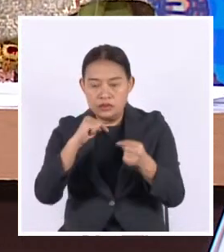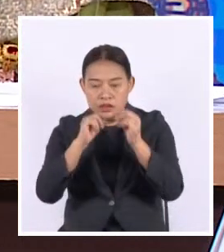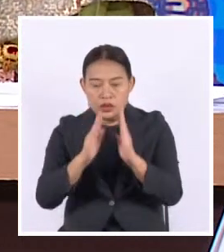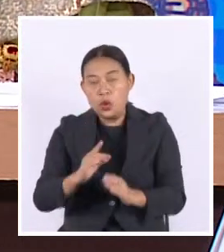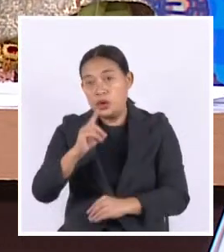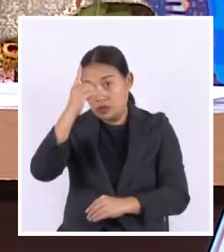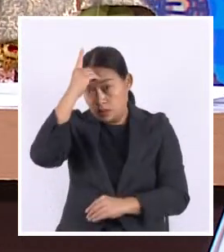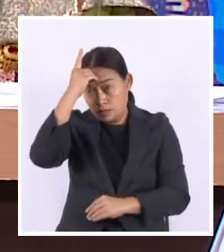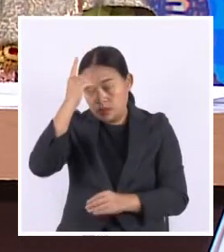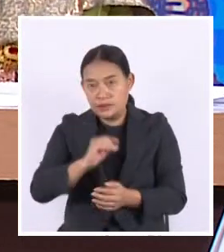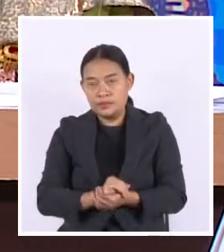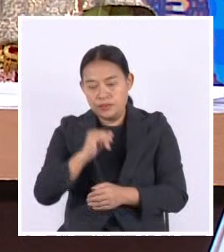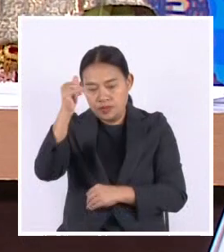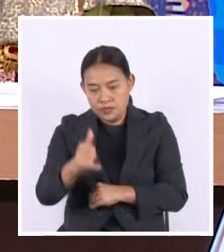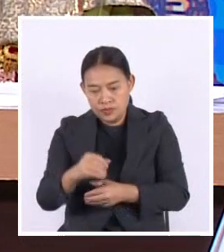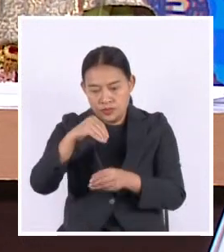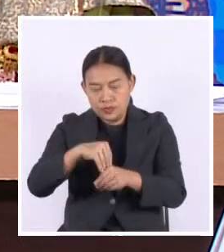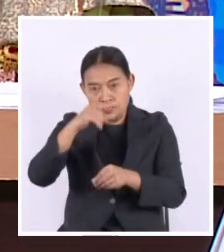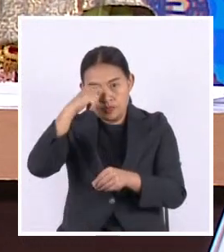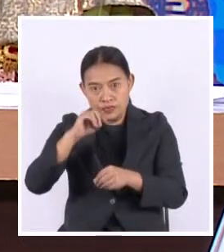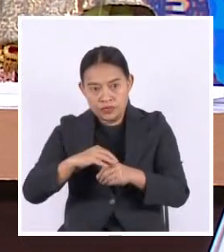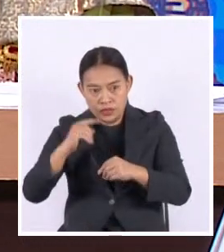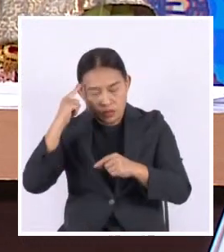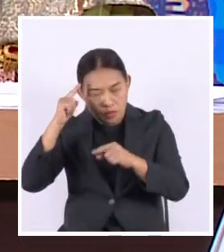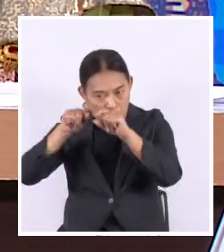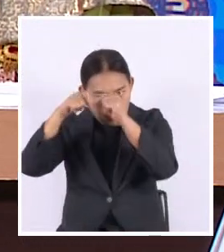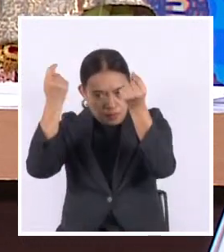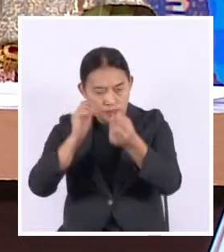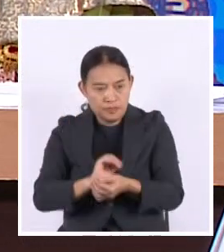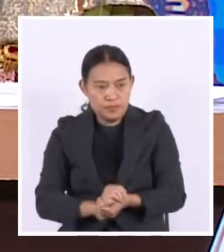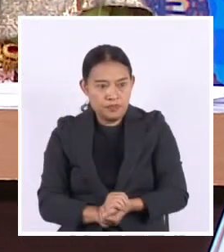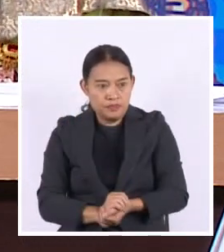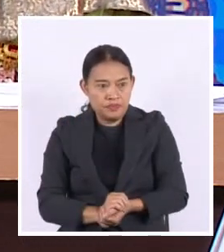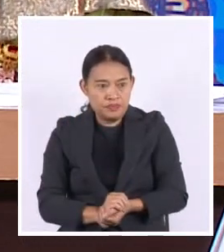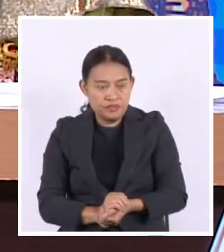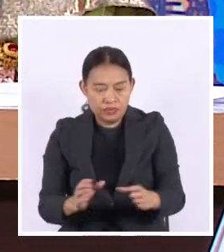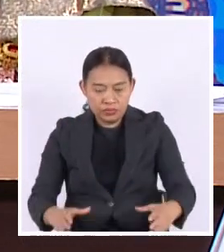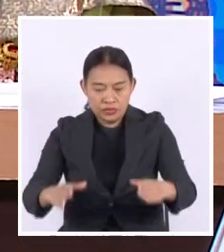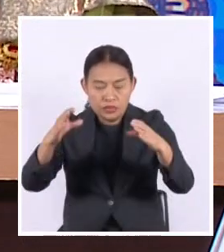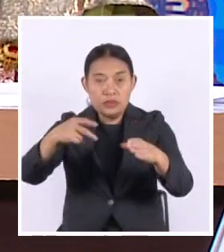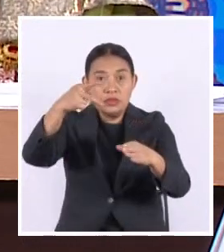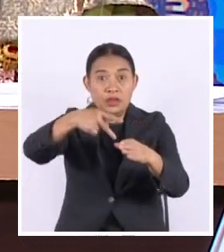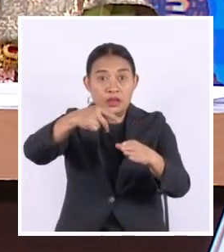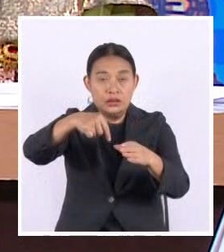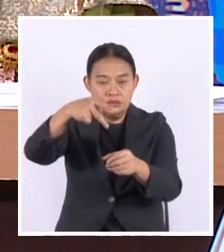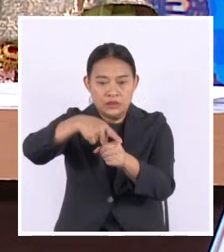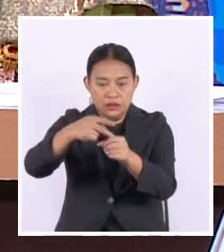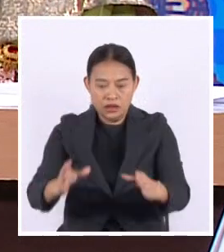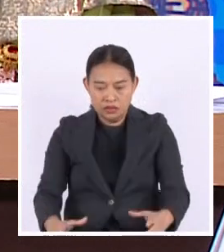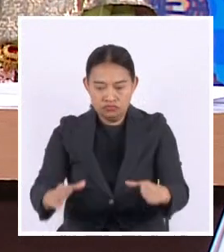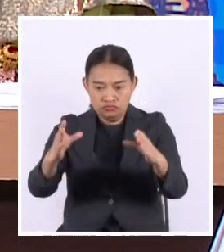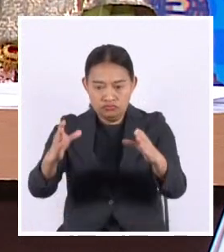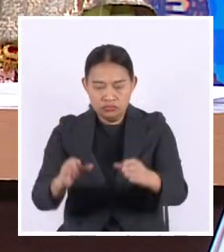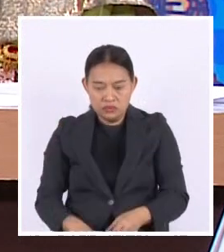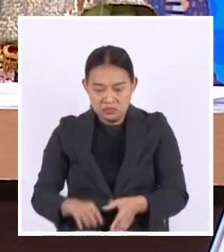ะคุ้มคลั่งหนักมากพอเจ้าหน้าที่ตำรวจไปโอ้โหกำลังจุดไฟเผาแบตเตอรี่ถังแก๊สเลยค่ะน่ากลัวอันตรายนะคะแล้วคัน